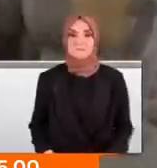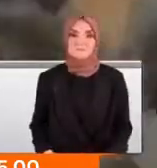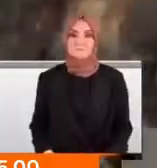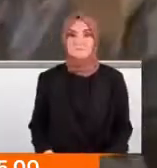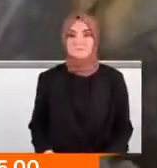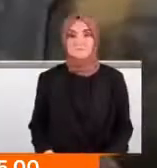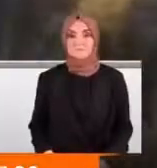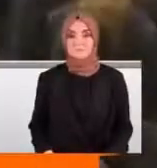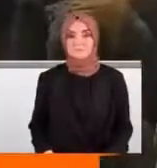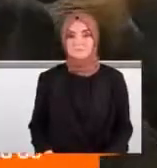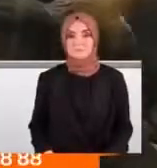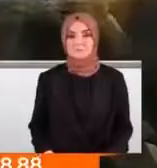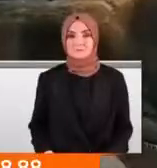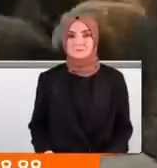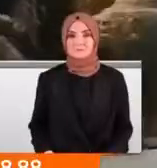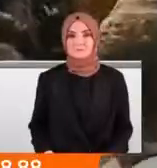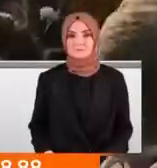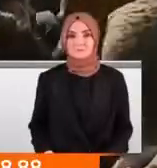Allahu Ekber,